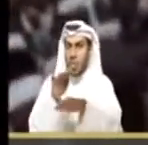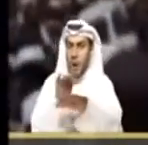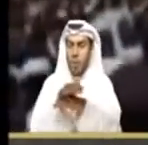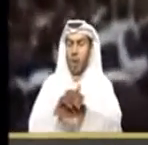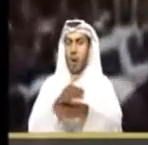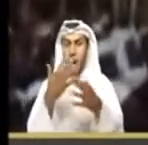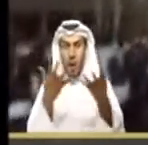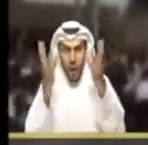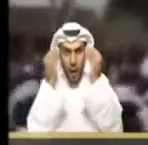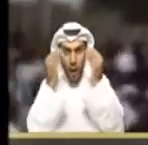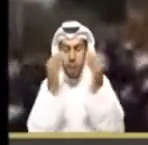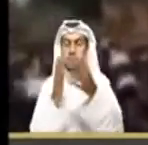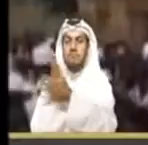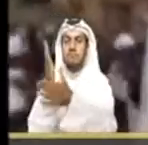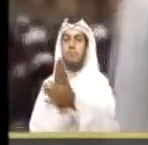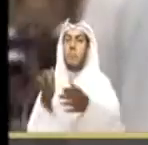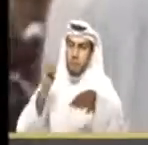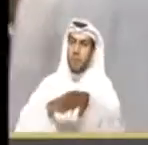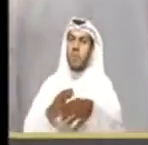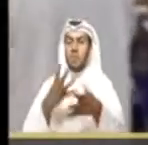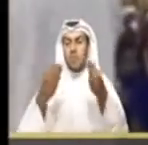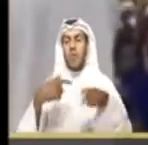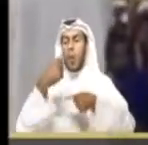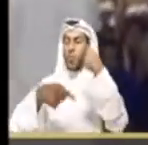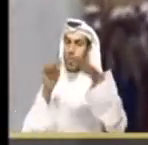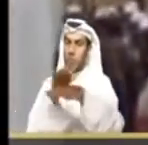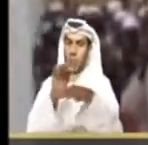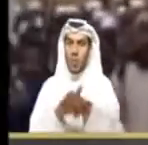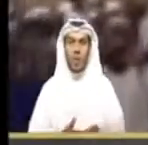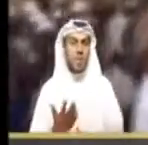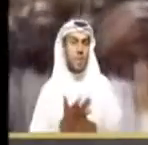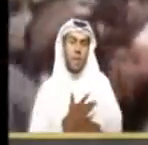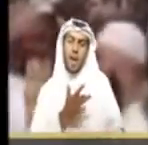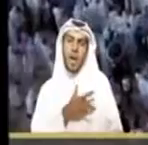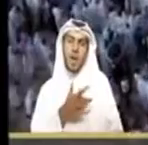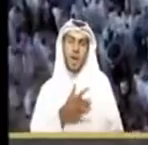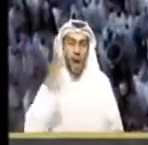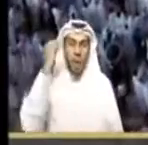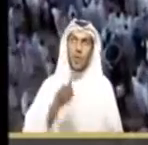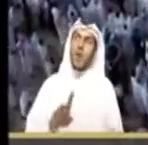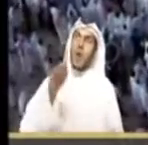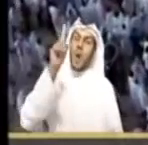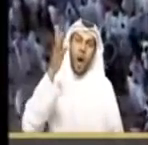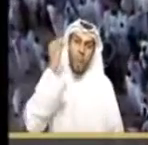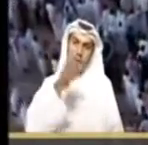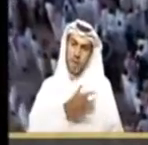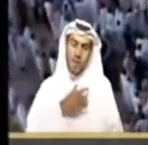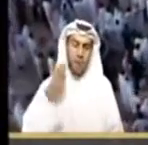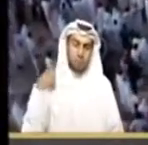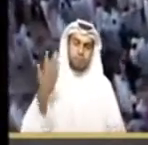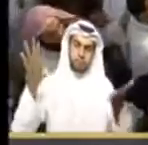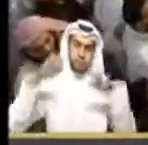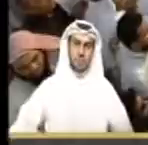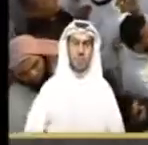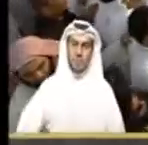أبناء الوطن العلي والحسيني خرجا في سبيل الله من أجل الدعوة والتعليم والخير. المصاب جلل وعظيم، لكن